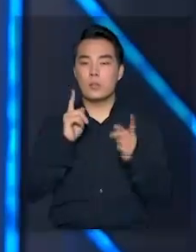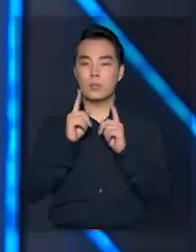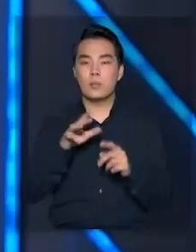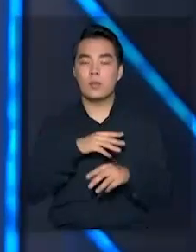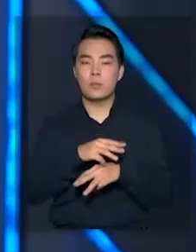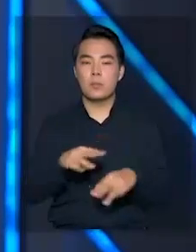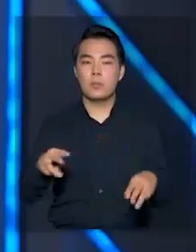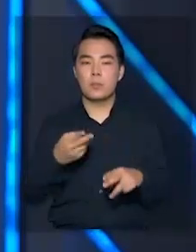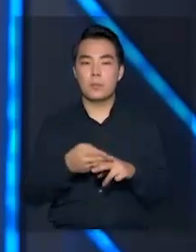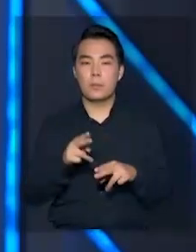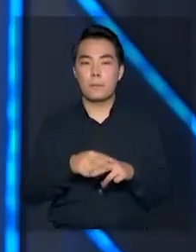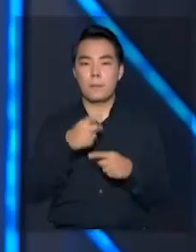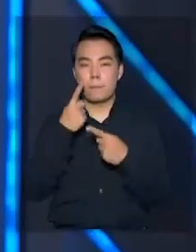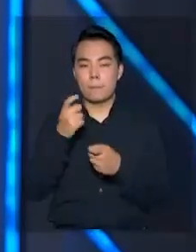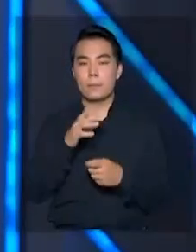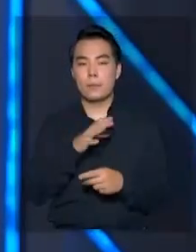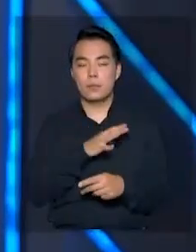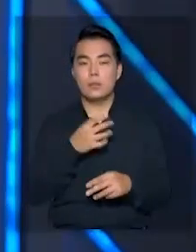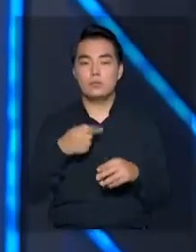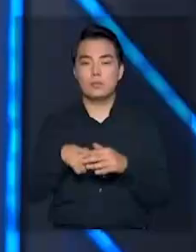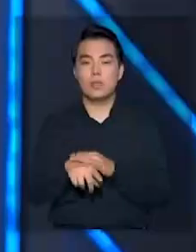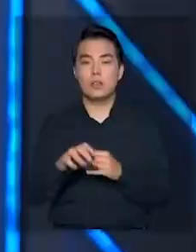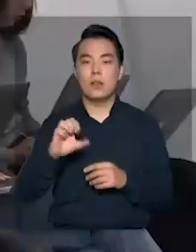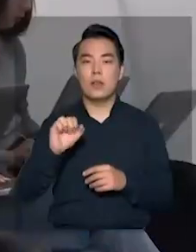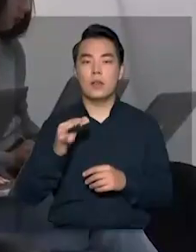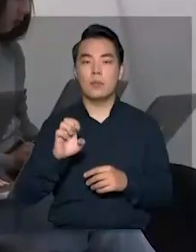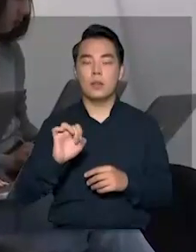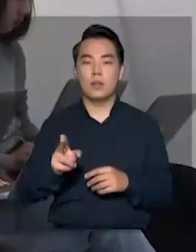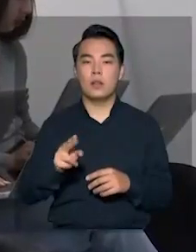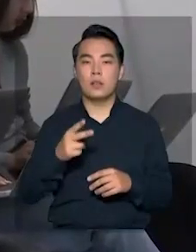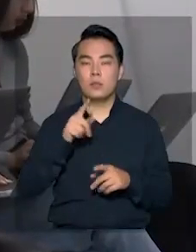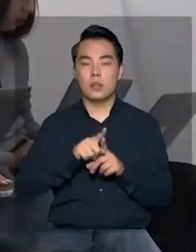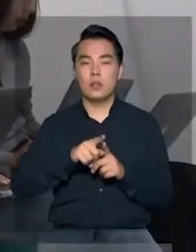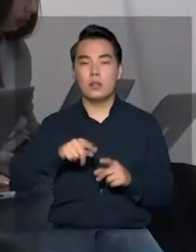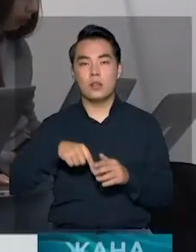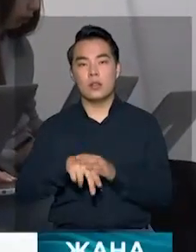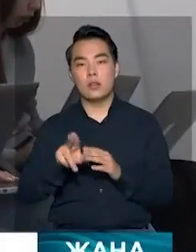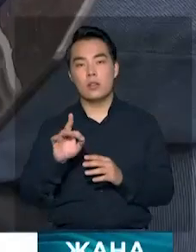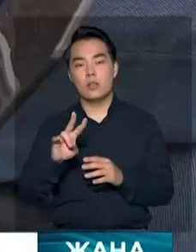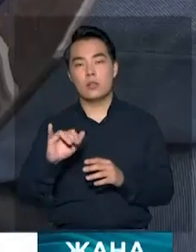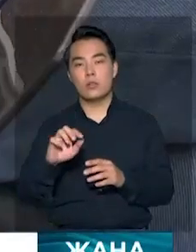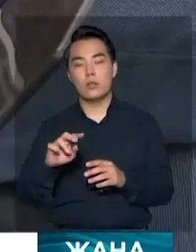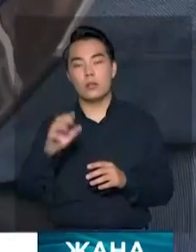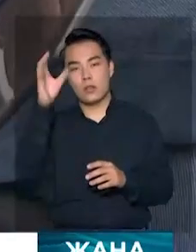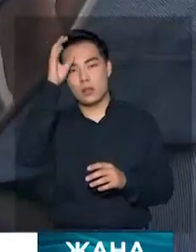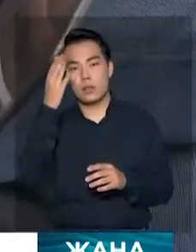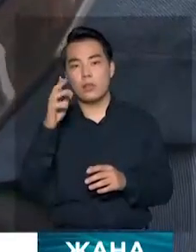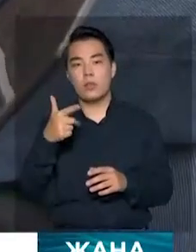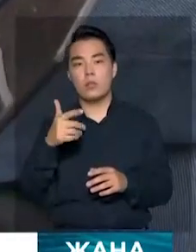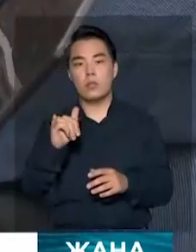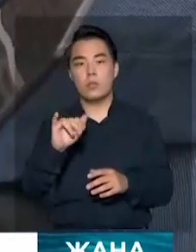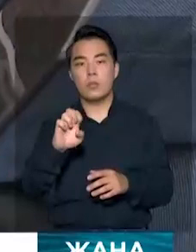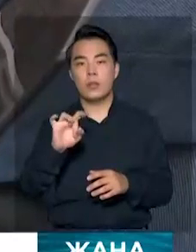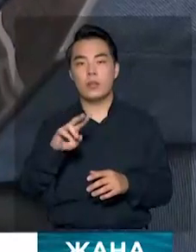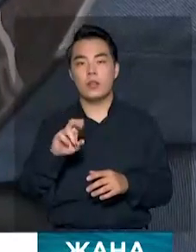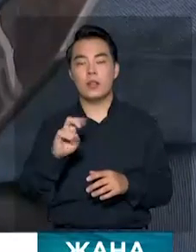істер министрлігінің ресми өкілі мәлім етті. Айбек Смадияров сол жақтағы консулдық Түркия қаласының губернаторымен тығыз